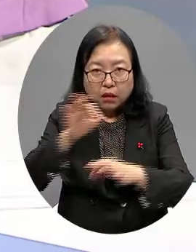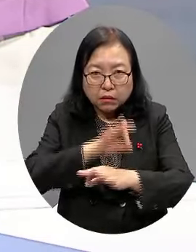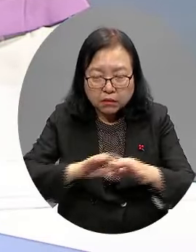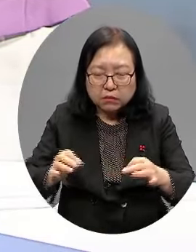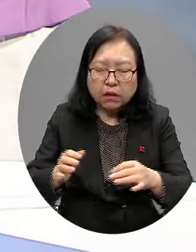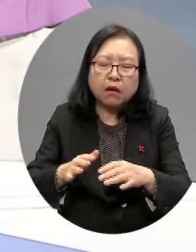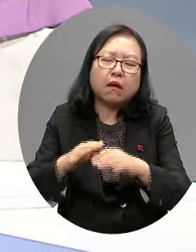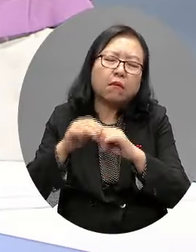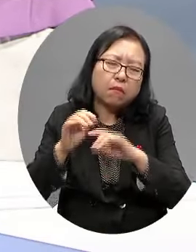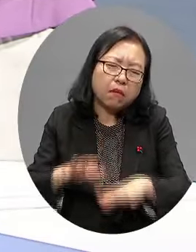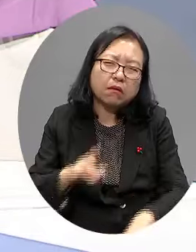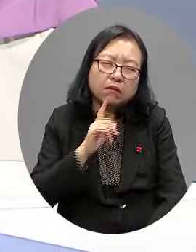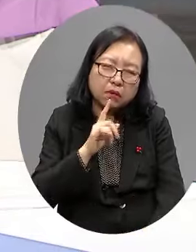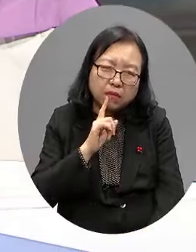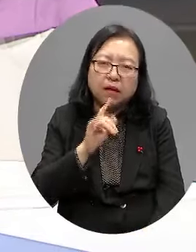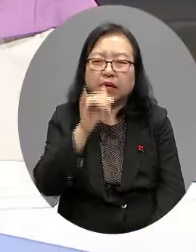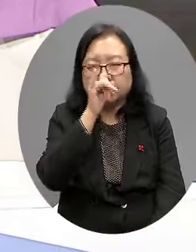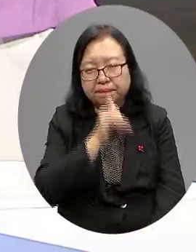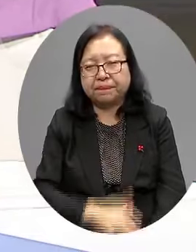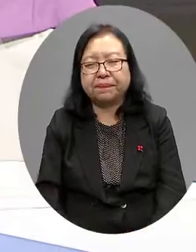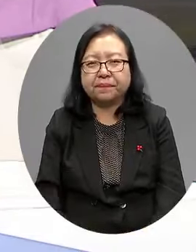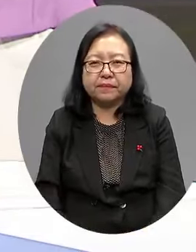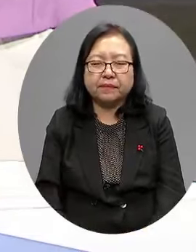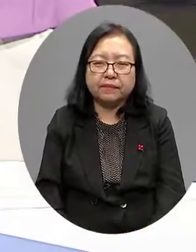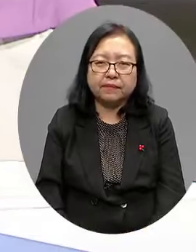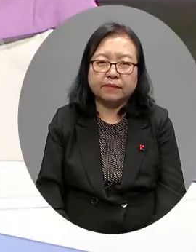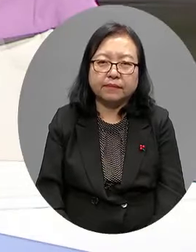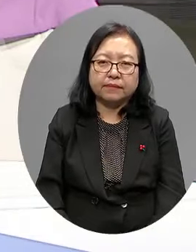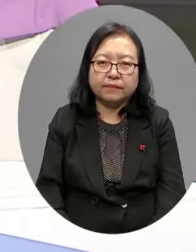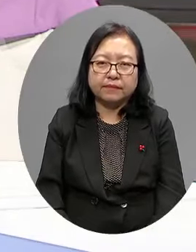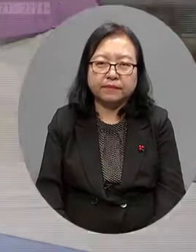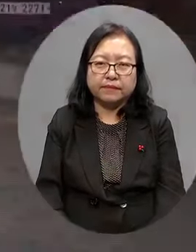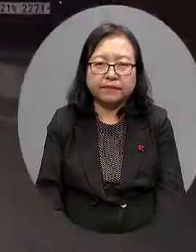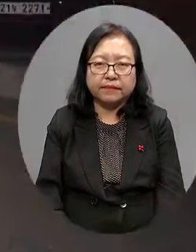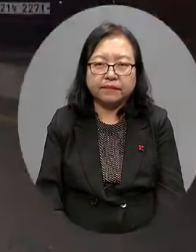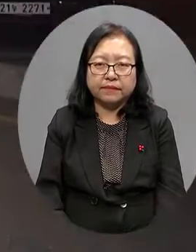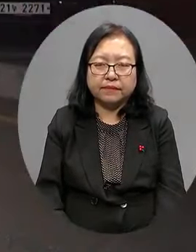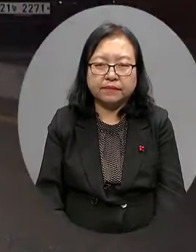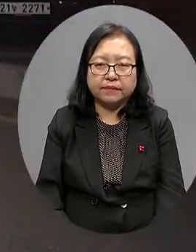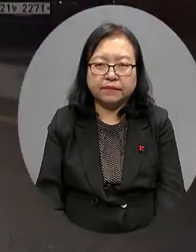초토화됐다는 탄식도 나오고 있습니다. 허지 기자가 보도합니다.